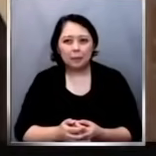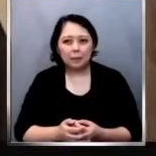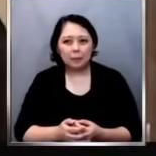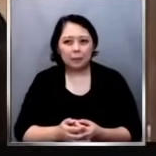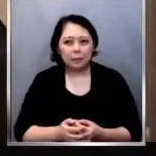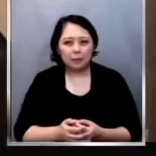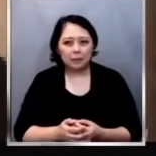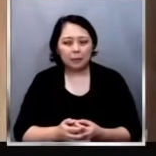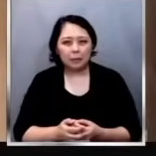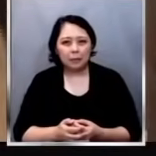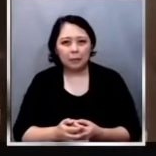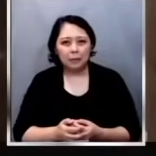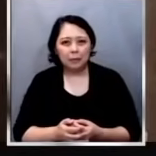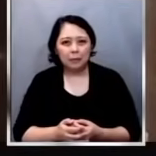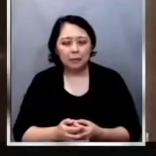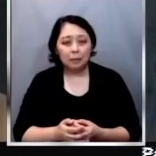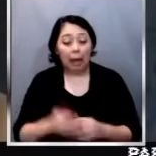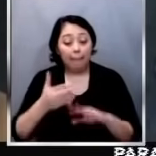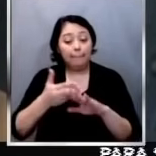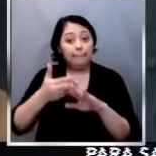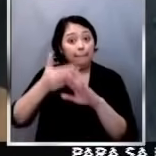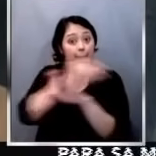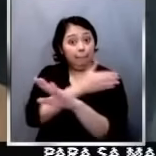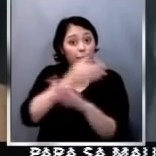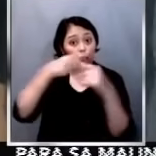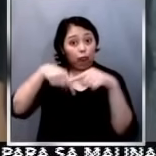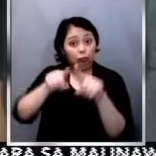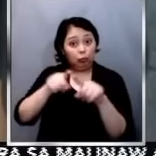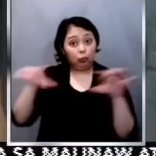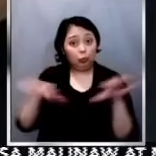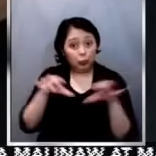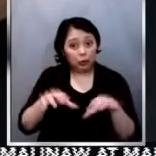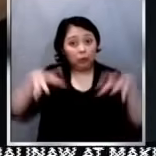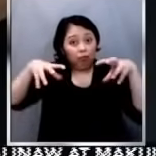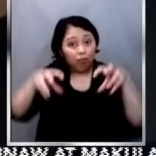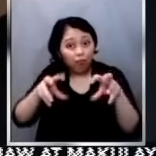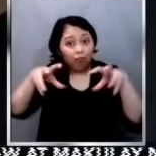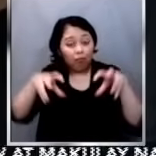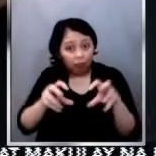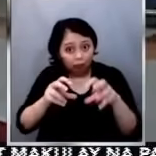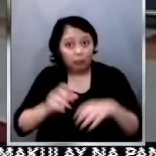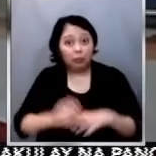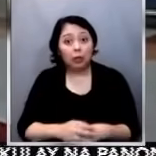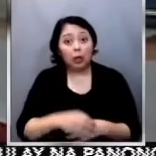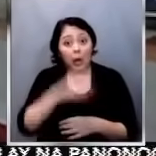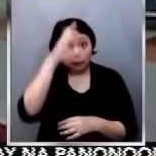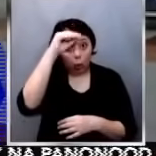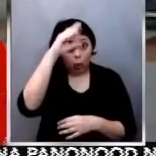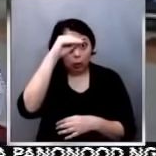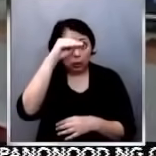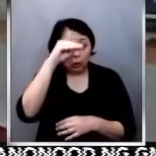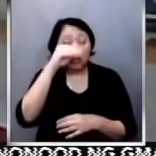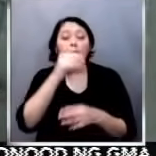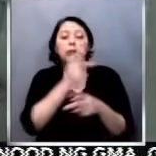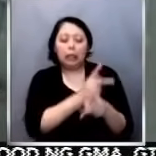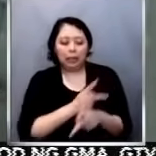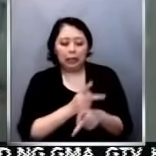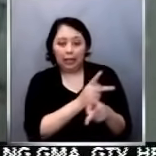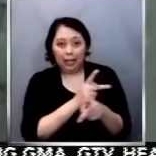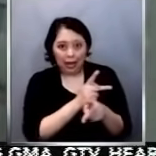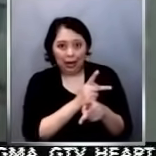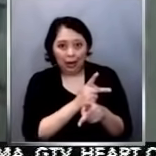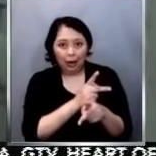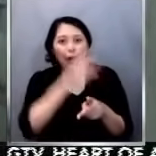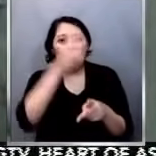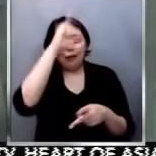Bago pumasok sa trabaho bilang masahista, abala na si Mang Sammy sa pag-aasikaso sa kanyang anak na si Rex at ang kinakasama niyang si Jane.